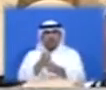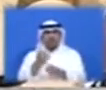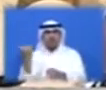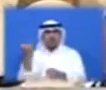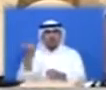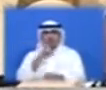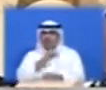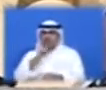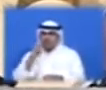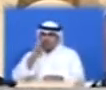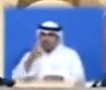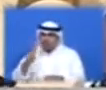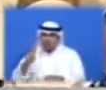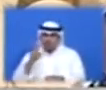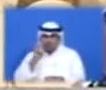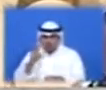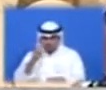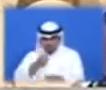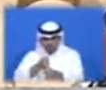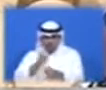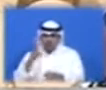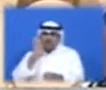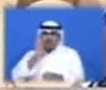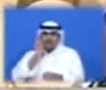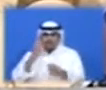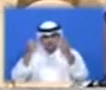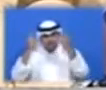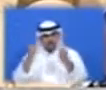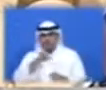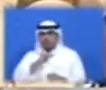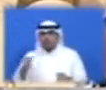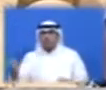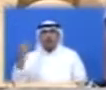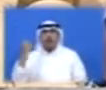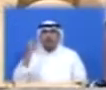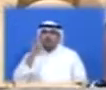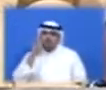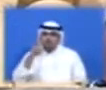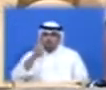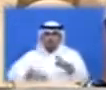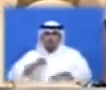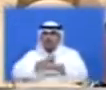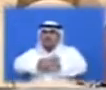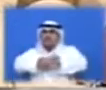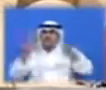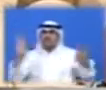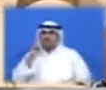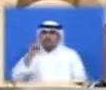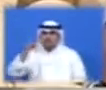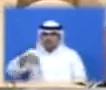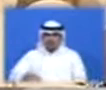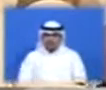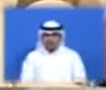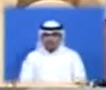تعطينا قوة أو قدرة على أن نتعامل مع أي تسرب صناعي أو إشعاعي يمكن يحدث في الكويت. مثل ما أنتم عارفين